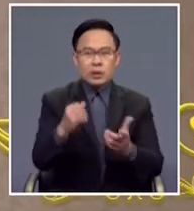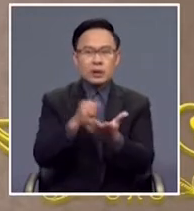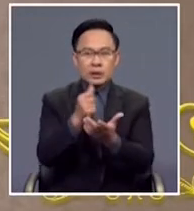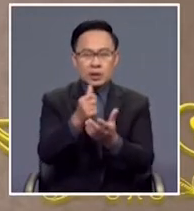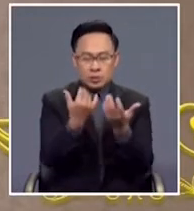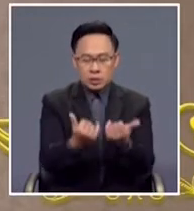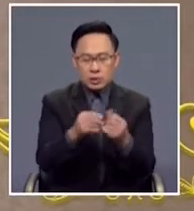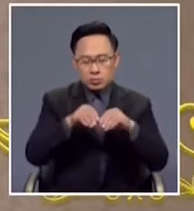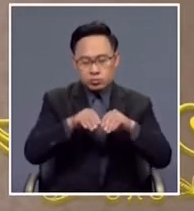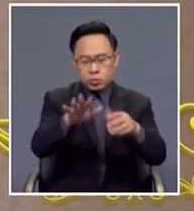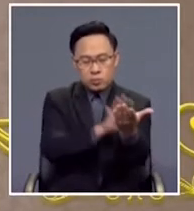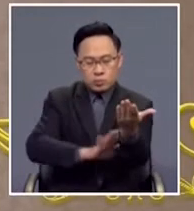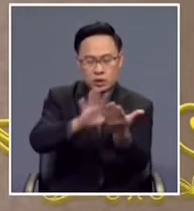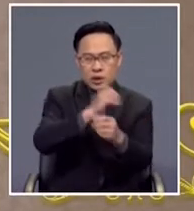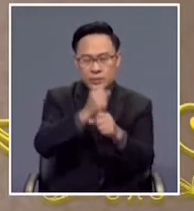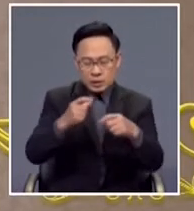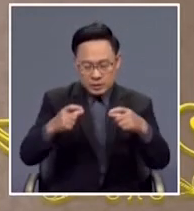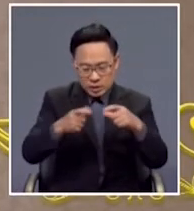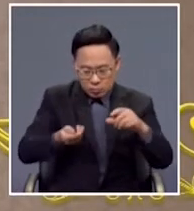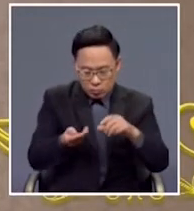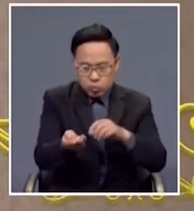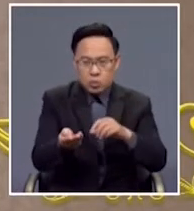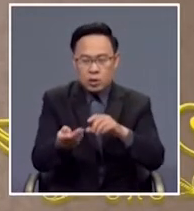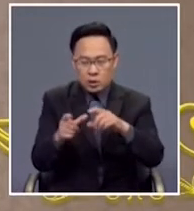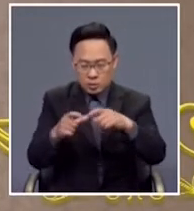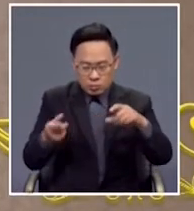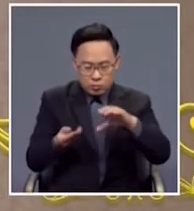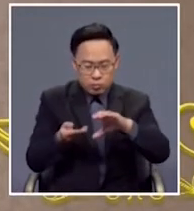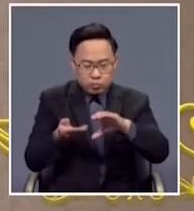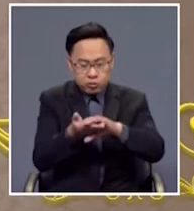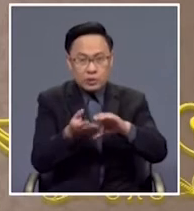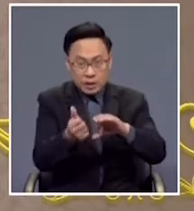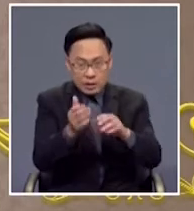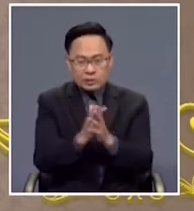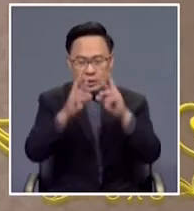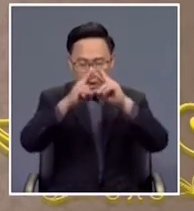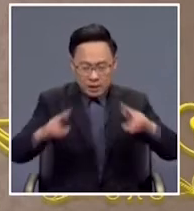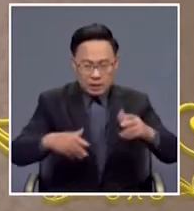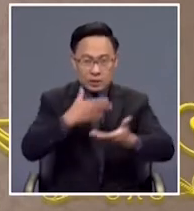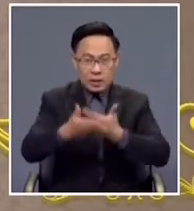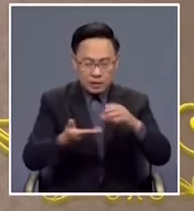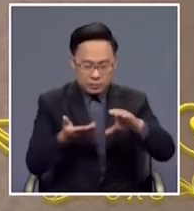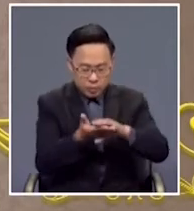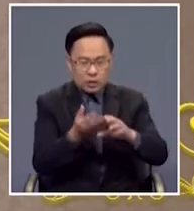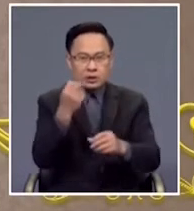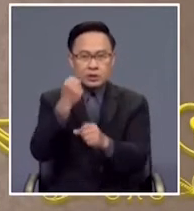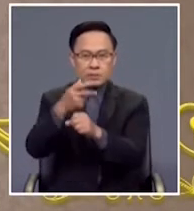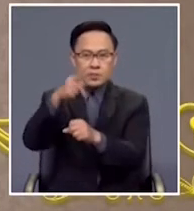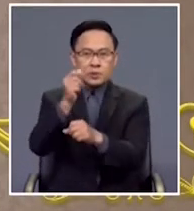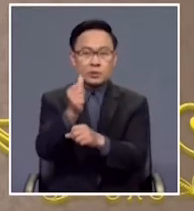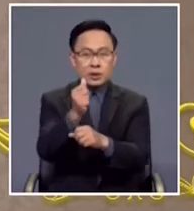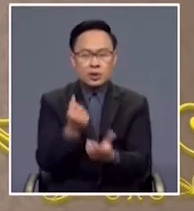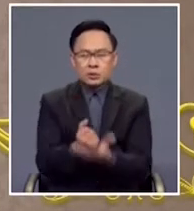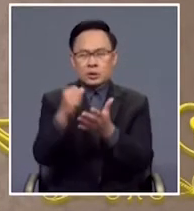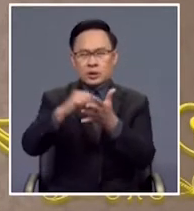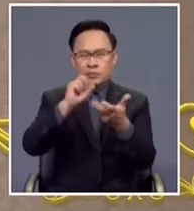ายไปในทุกพื้นที่ทั่วประเทศซึ่งร้านค้าที่ติดตั้งเครื่องรับบัตรนี้จะรับประโยชน์จากช่องทางการรับเงินที่เพิ่มขึ้นและจะช่วยลดภ